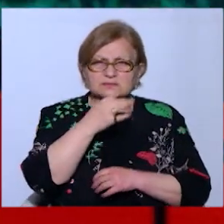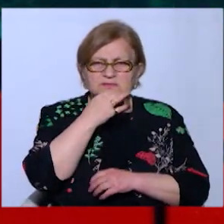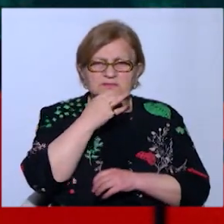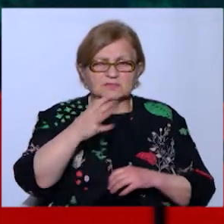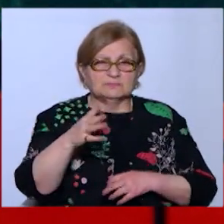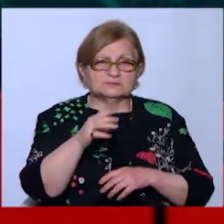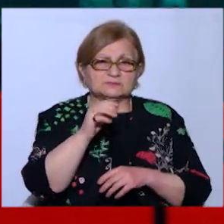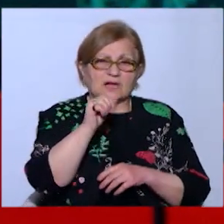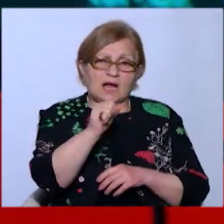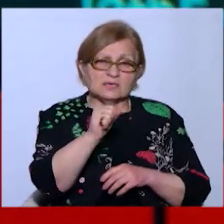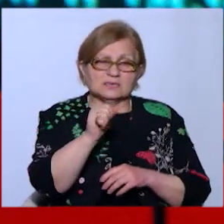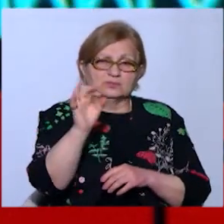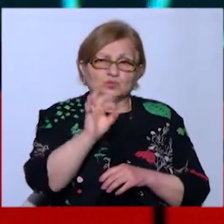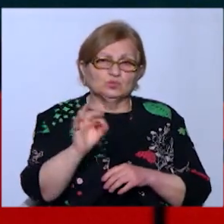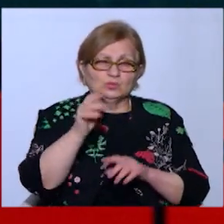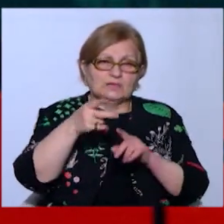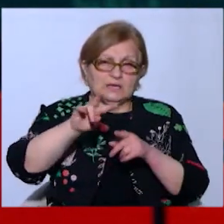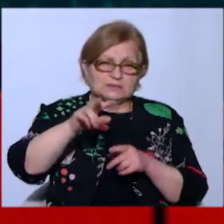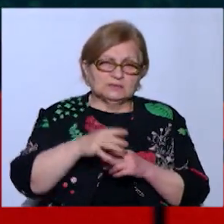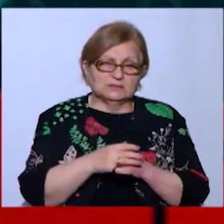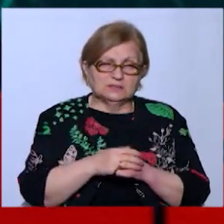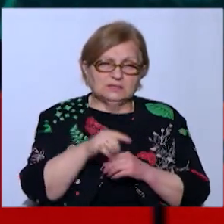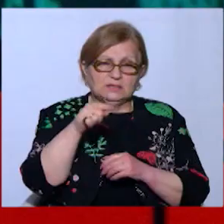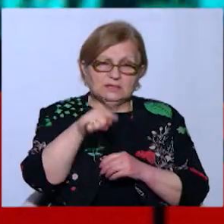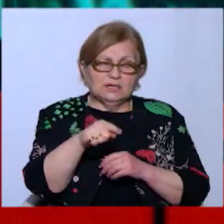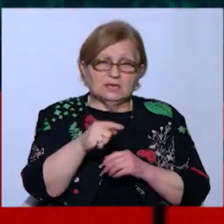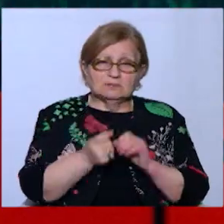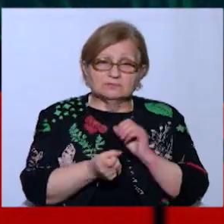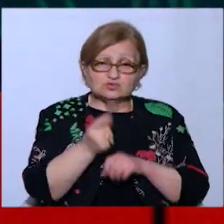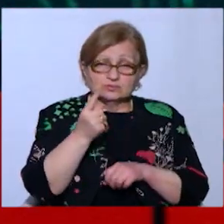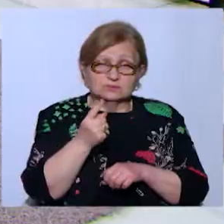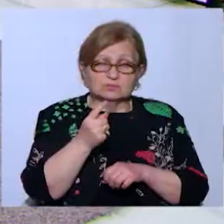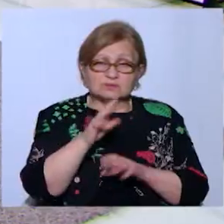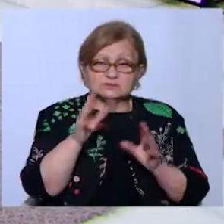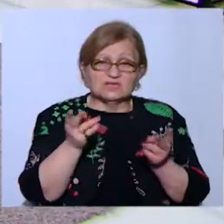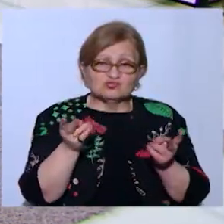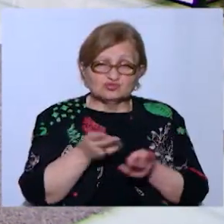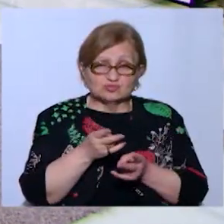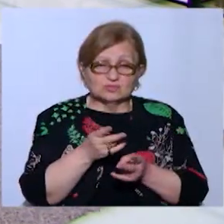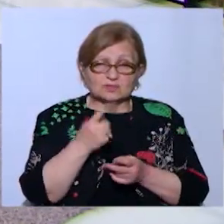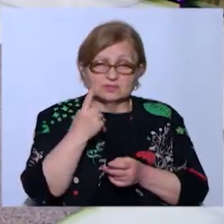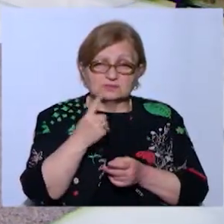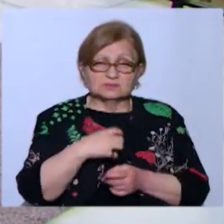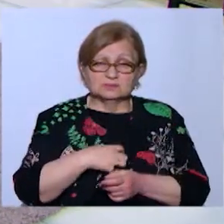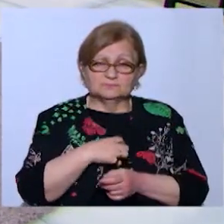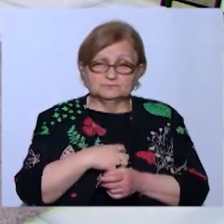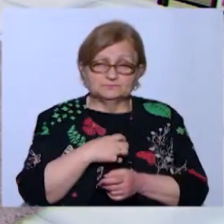ნებისმიერი ასეთი 100-ნული ხარისხი. აქვე ჩდება პირველივე ყველაზე საჭირო და ერთ-ერთი ყველაზე